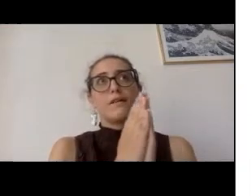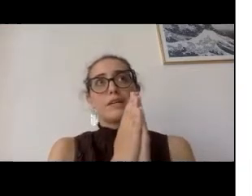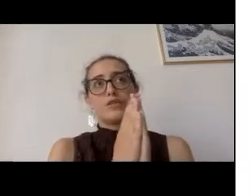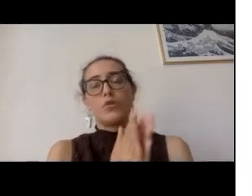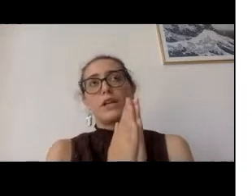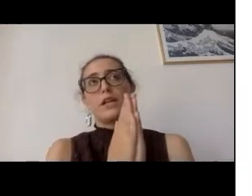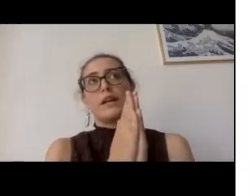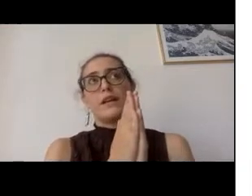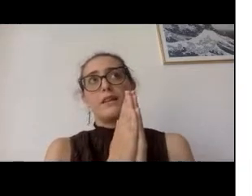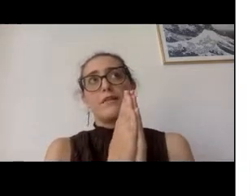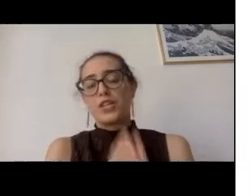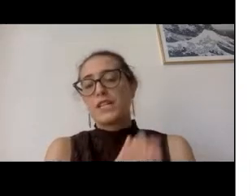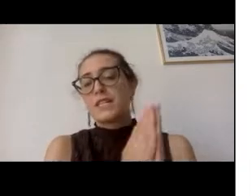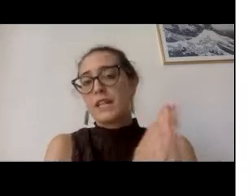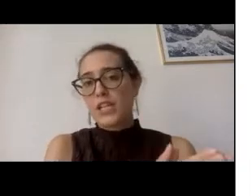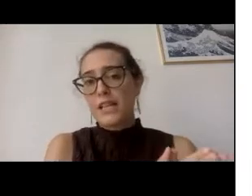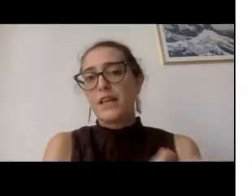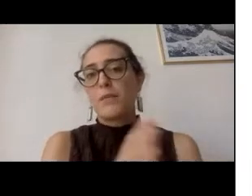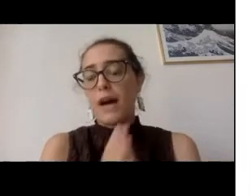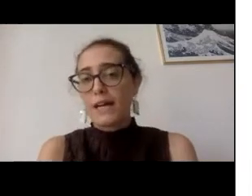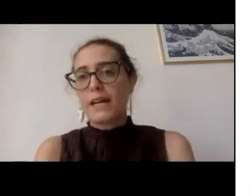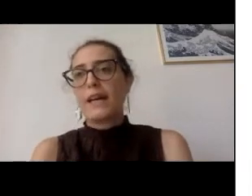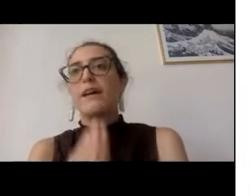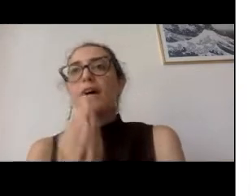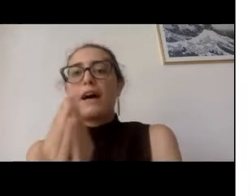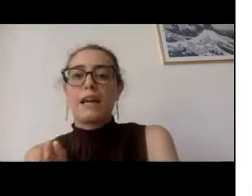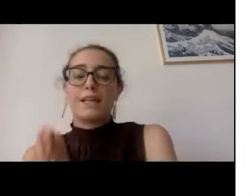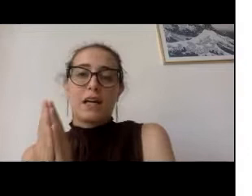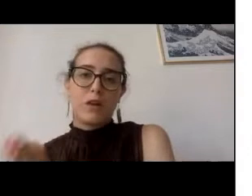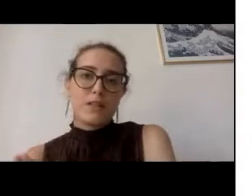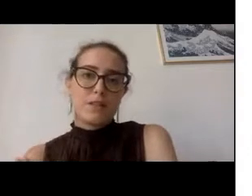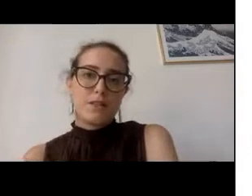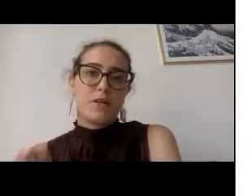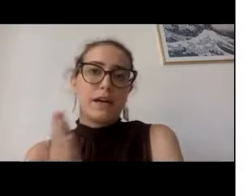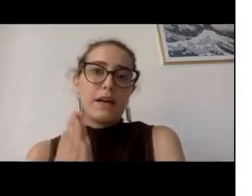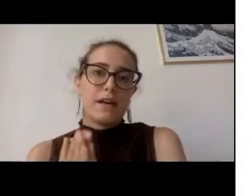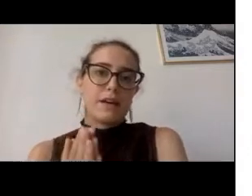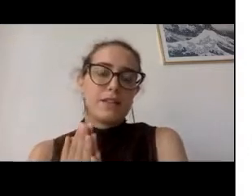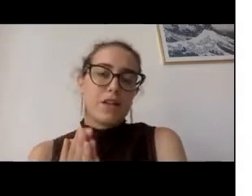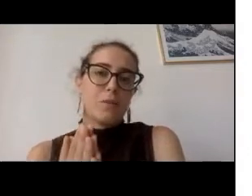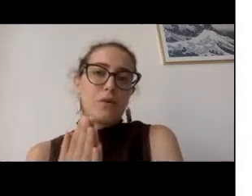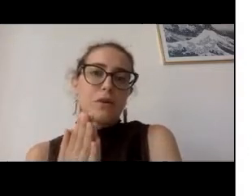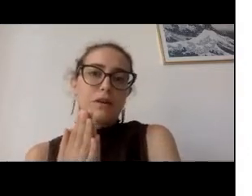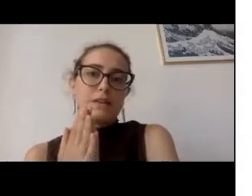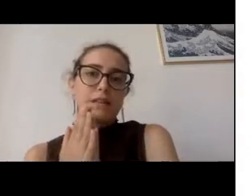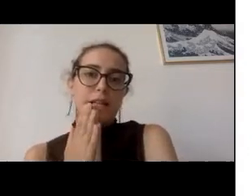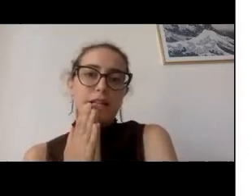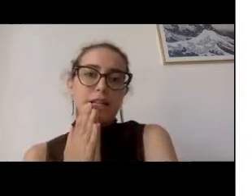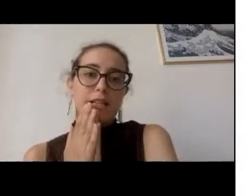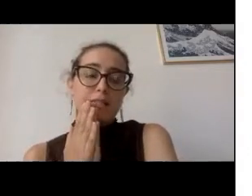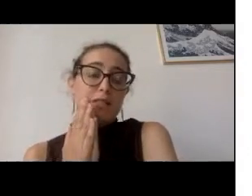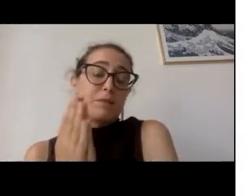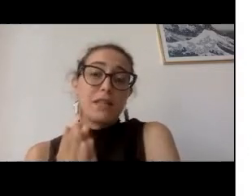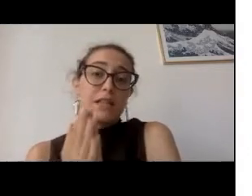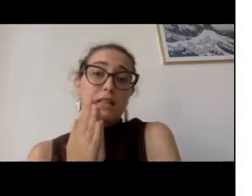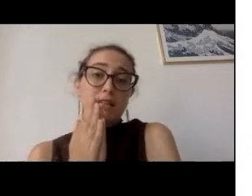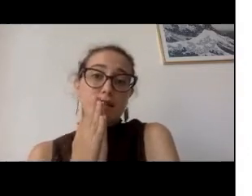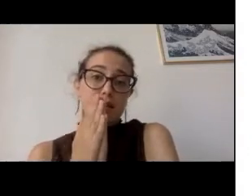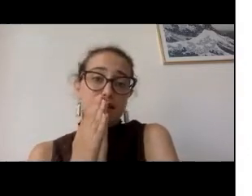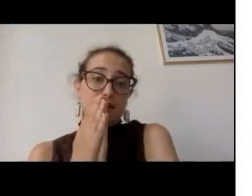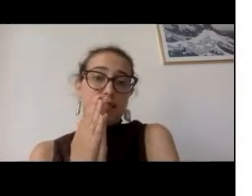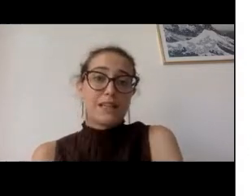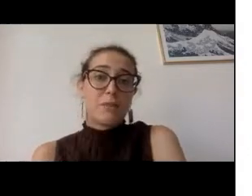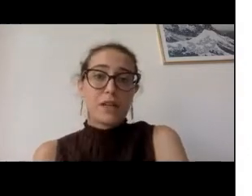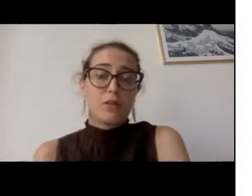azioni di efficienza energetica ma anche alla decarbonizzazione diciamo dei sistemi di